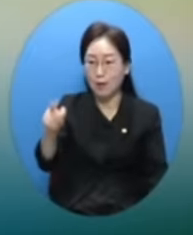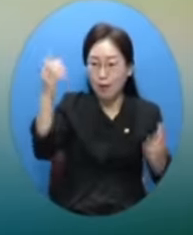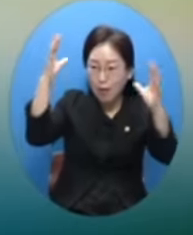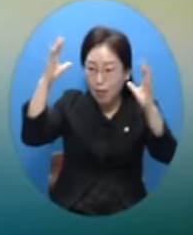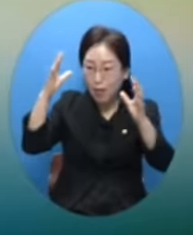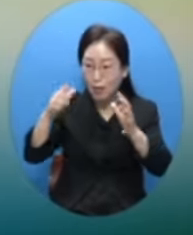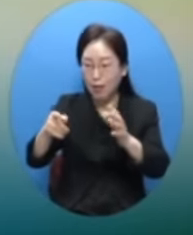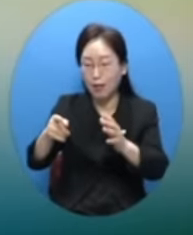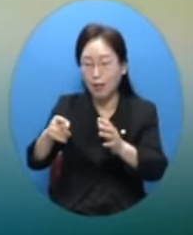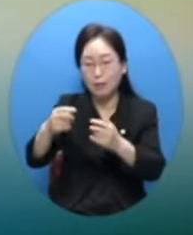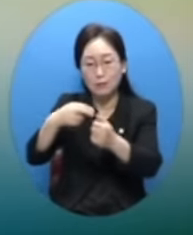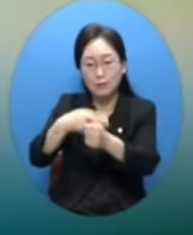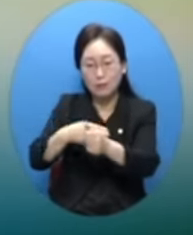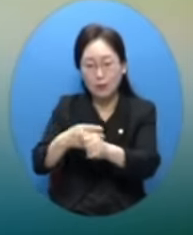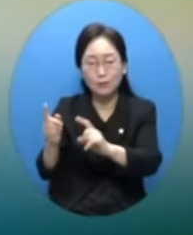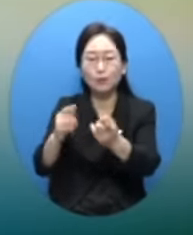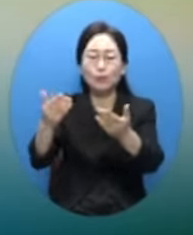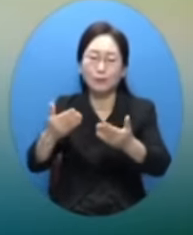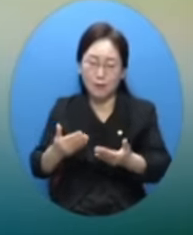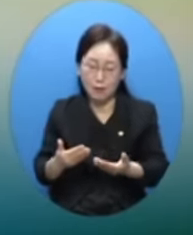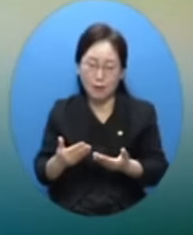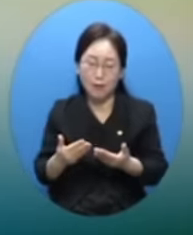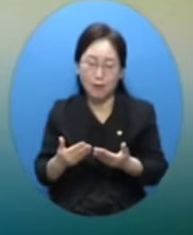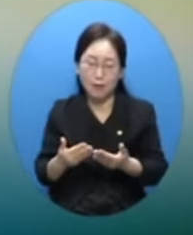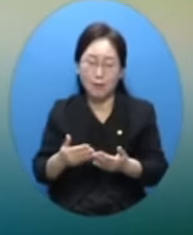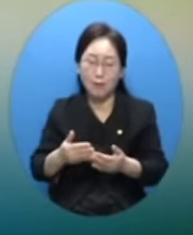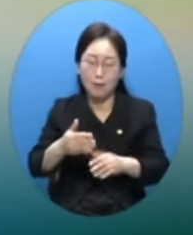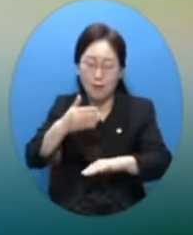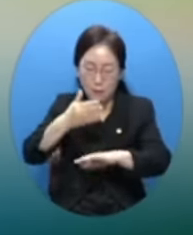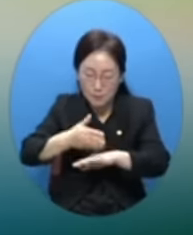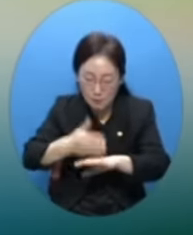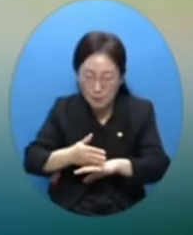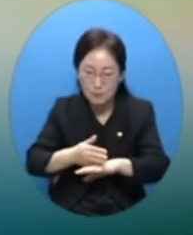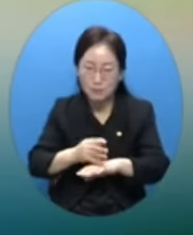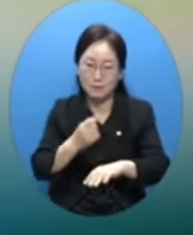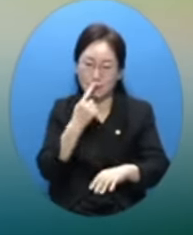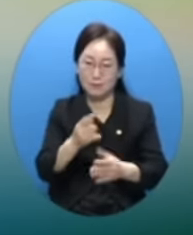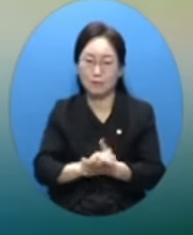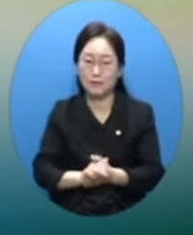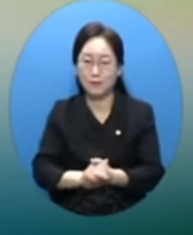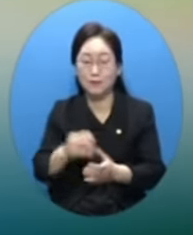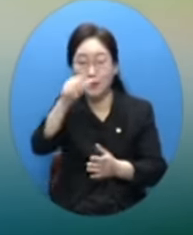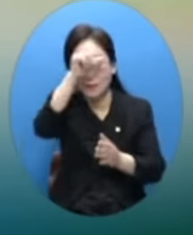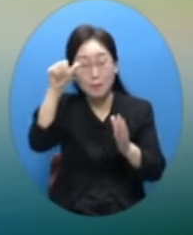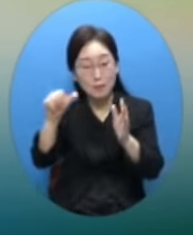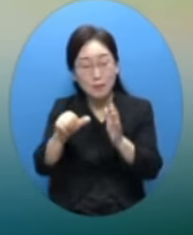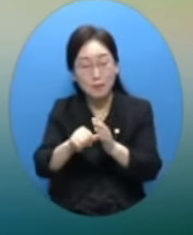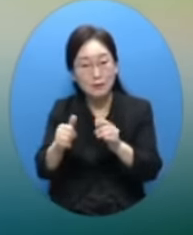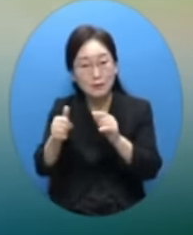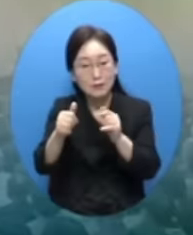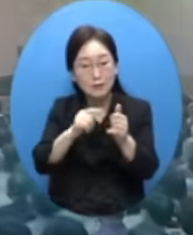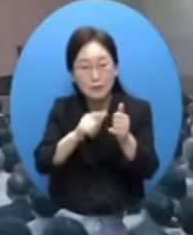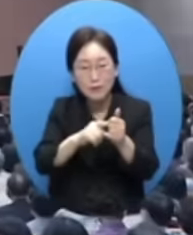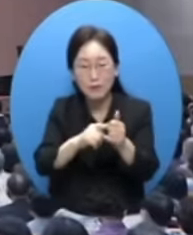살렸습니다. 사람들에게 감사의 인사를 하기도 했습니다. 평소에 그는 자기 것을 아끼지